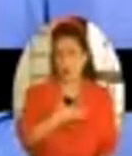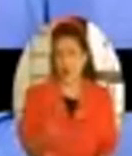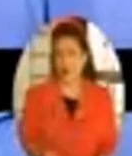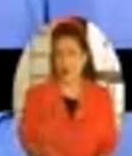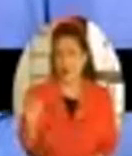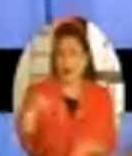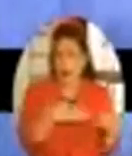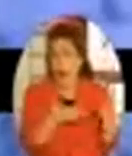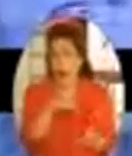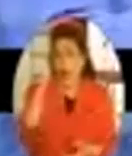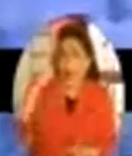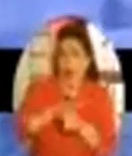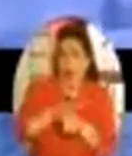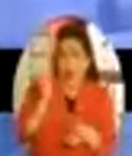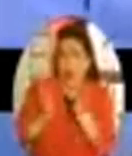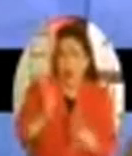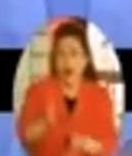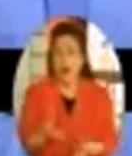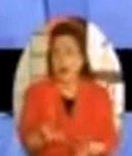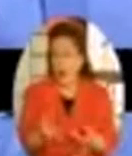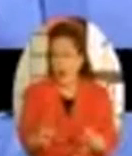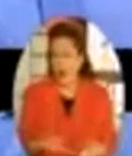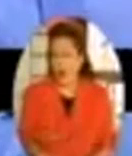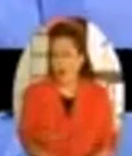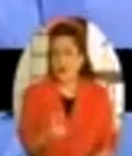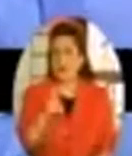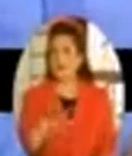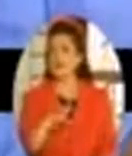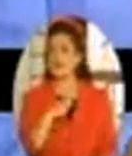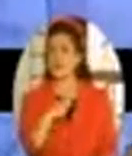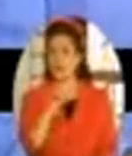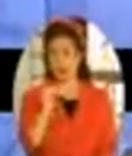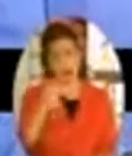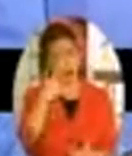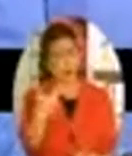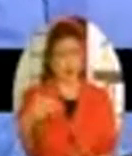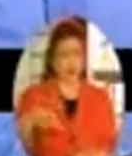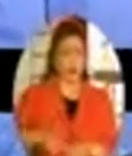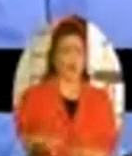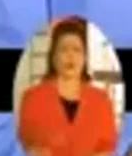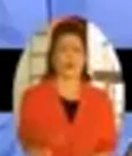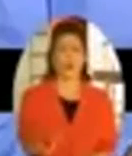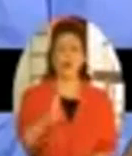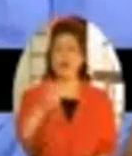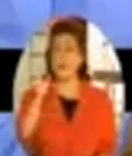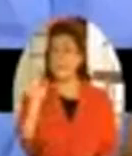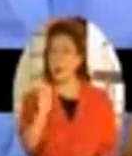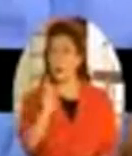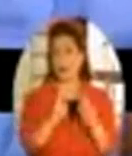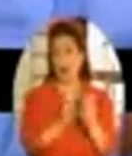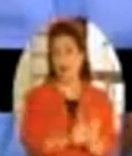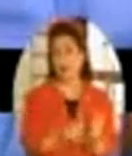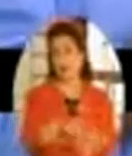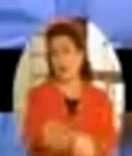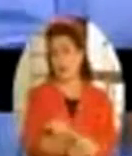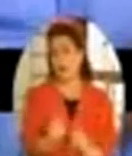בין איומים כאלה ואחרים. אז לא איומים. ואם יש איום וסכנה, צריך להבטח יותר טוב. ואם פוגעים, צריך לעצור אותם ולהכניס